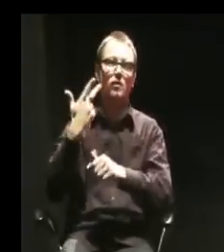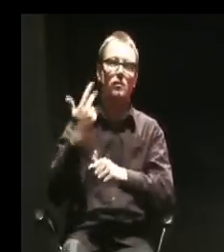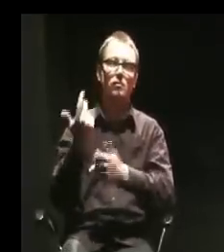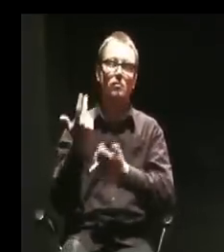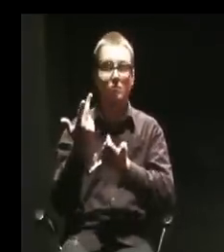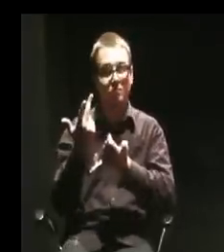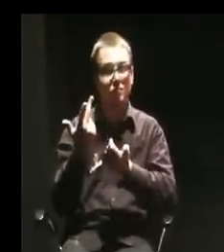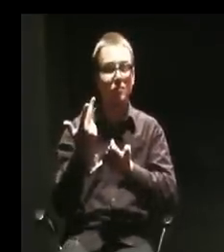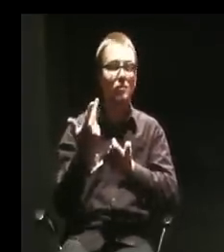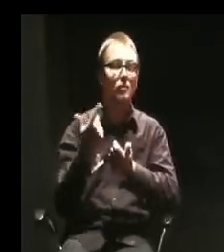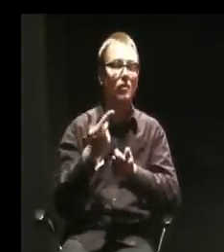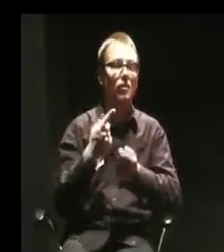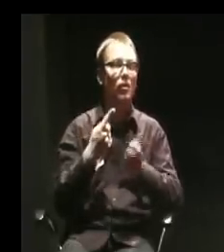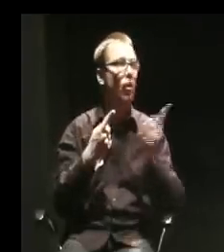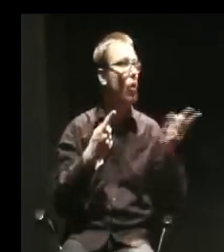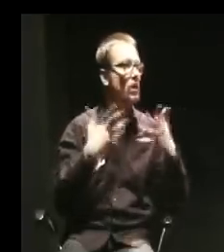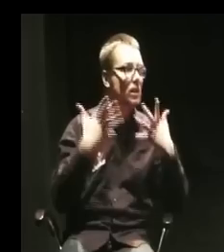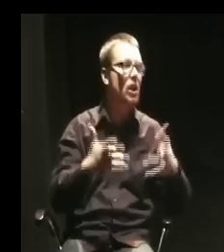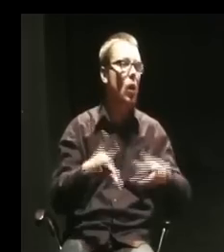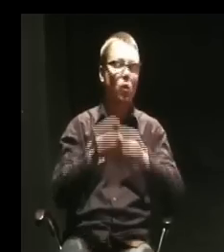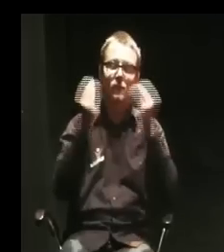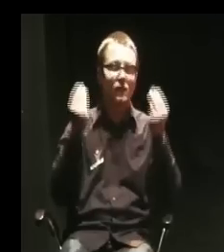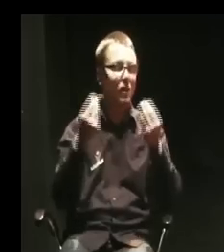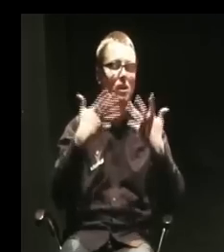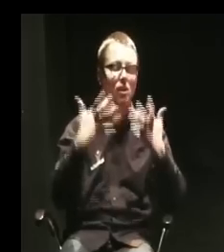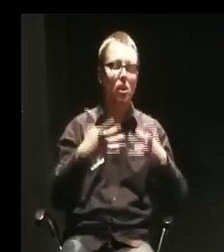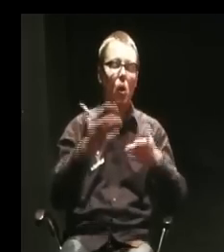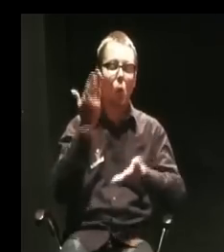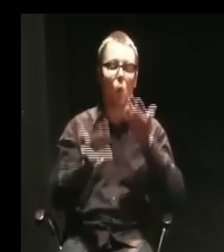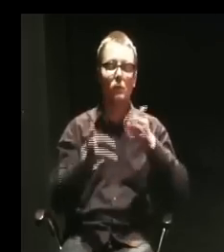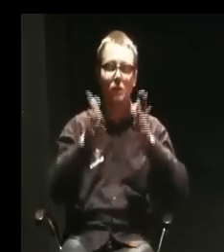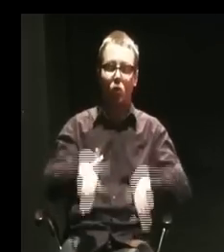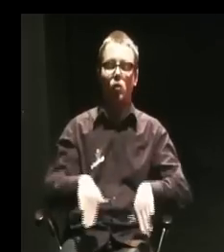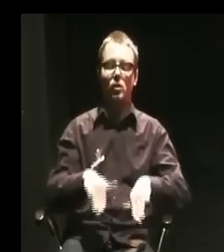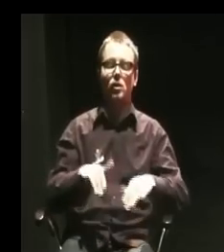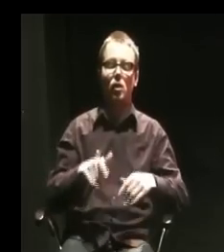będę wyjeżdżał z Lublina, tylko tutaj